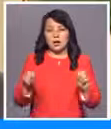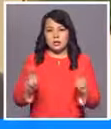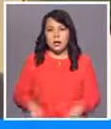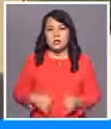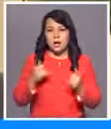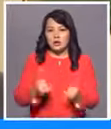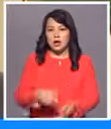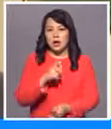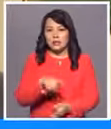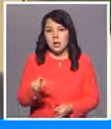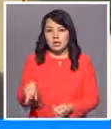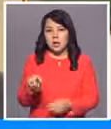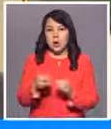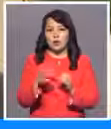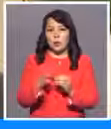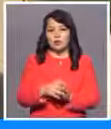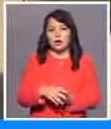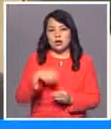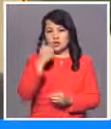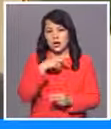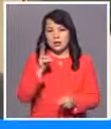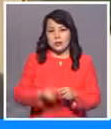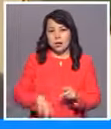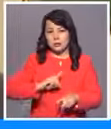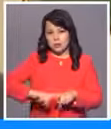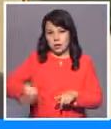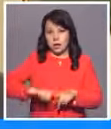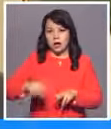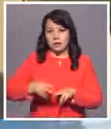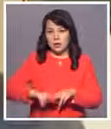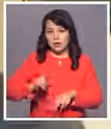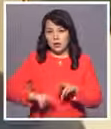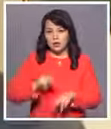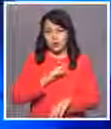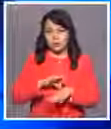2015 жылы қараша айында бітеді деп жоспарлап отырмыз. Қазір құрылысы жүріп жатыр.